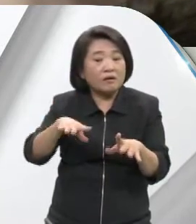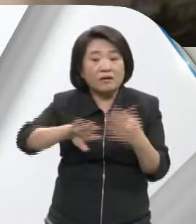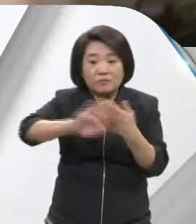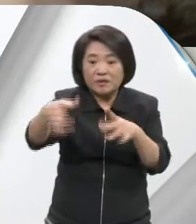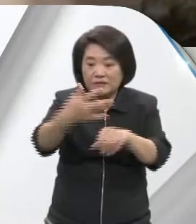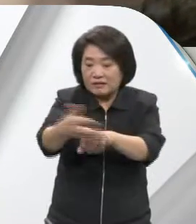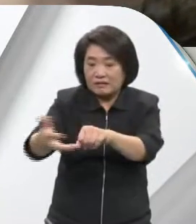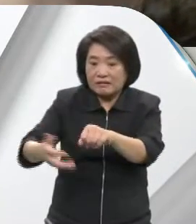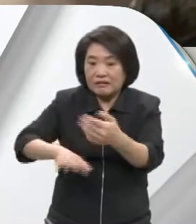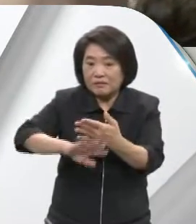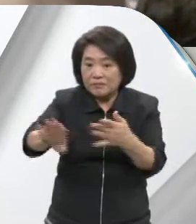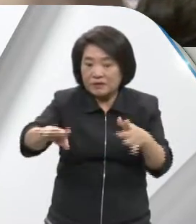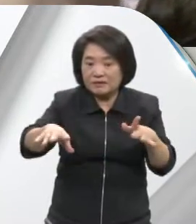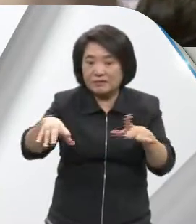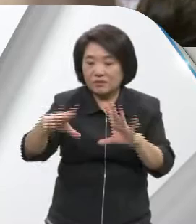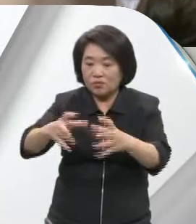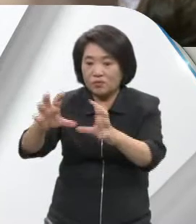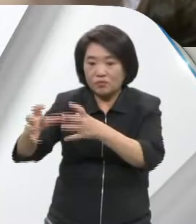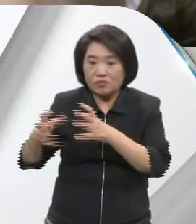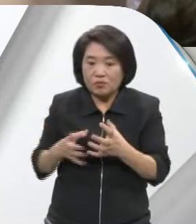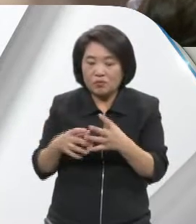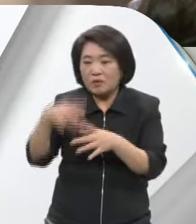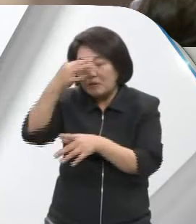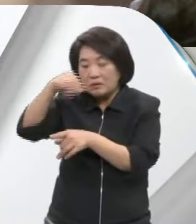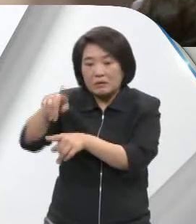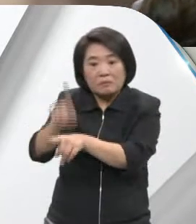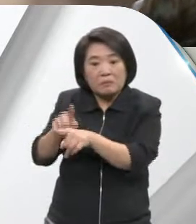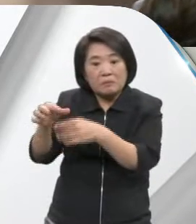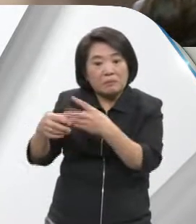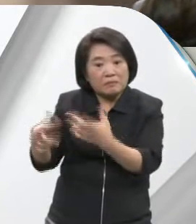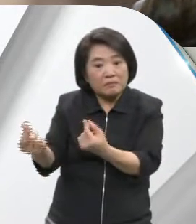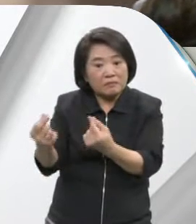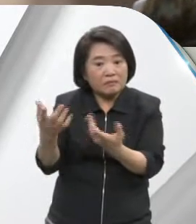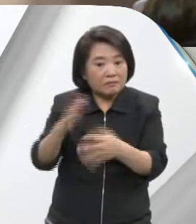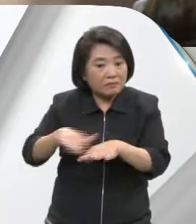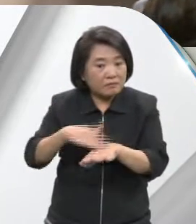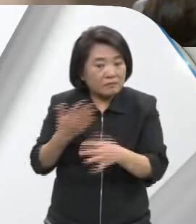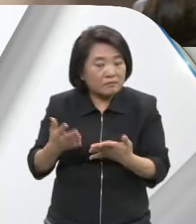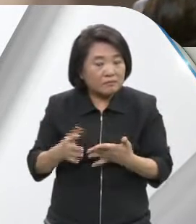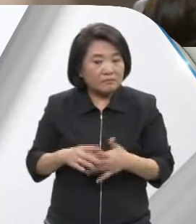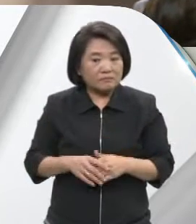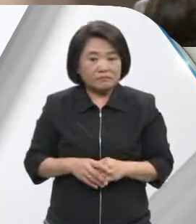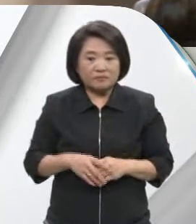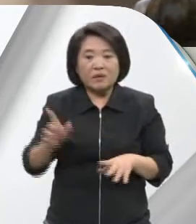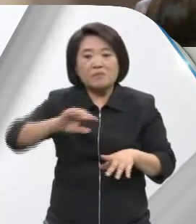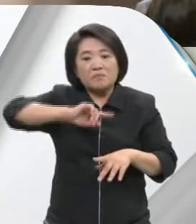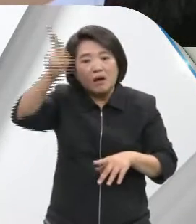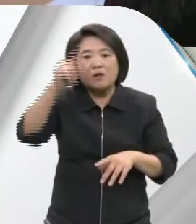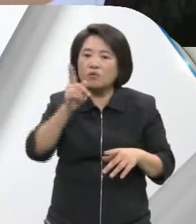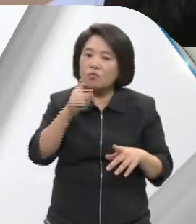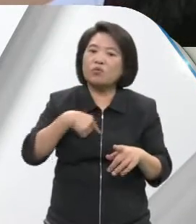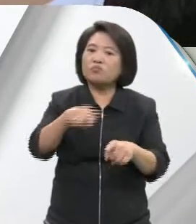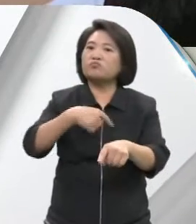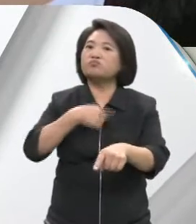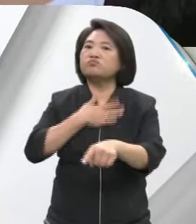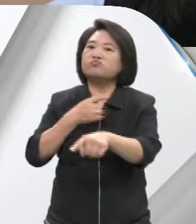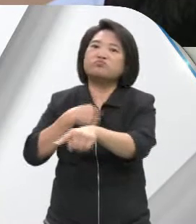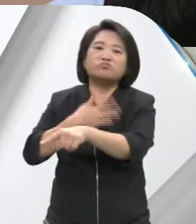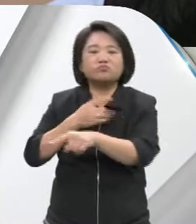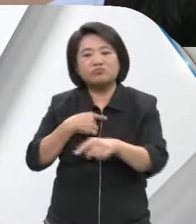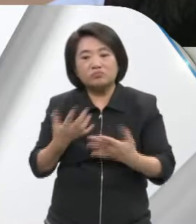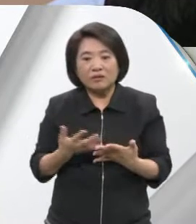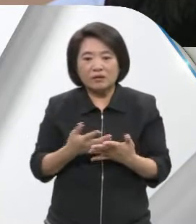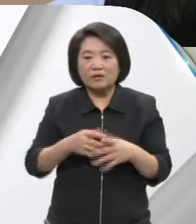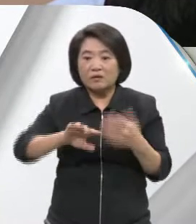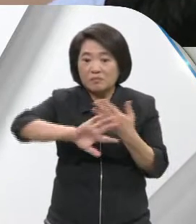其他的周遭国家会不会也原力啊，向这个仲裁法院提出一些主张啊？ 那当然，其他